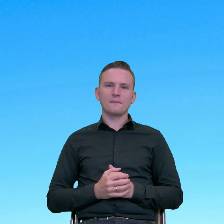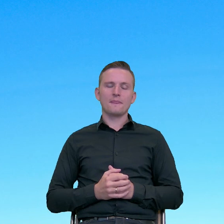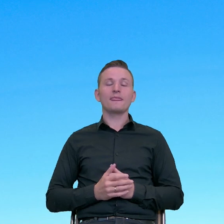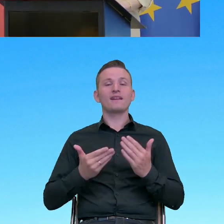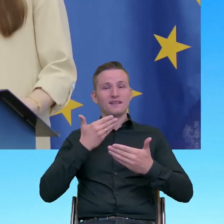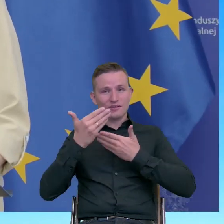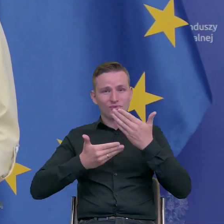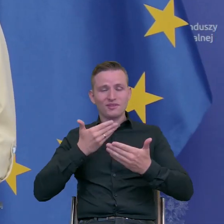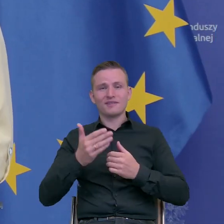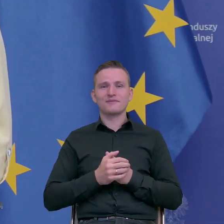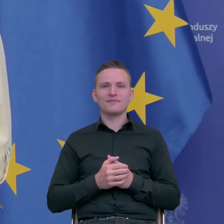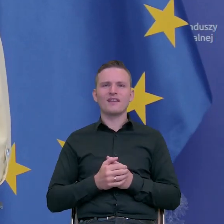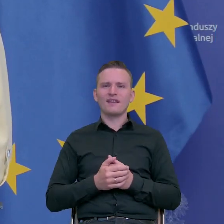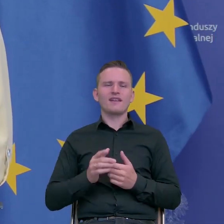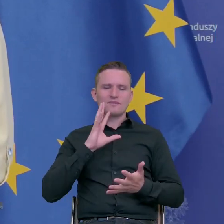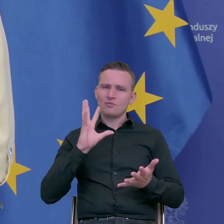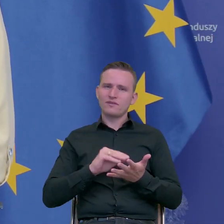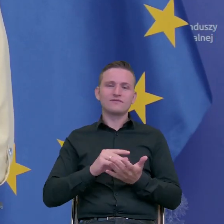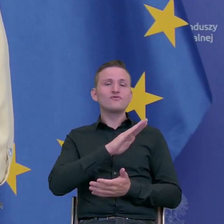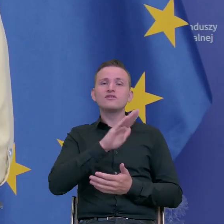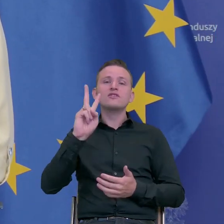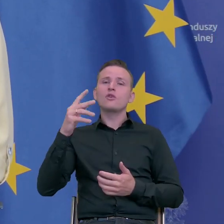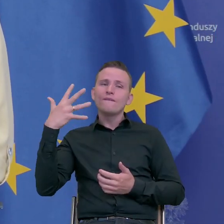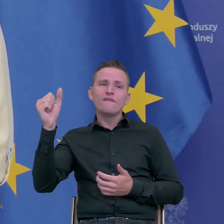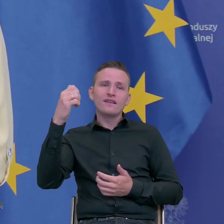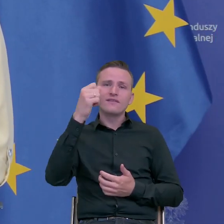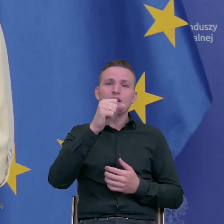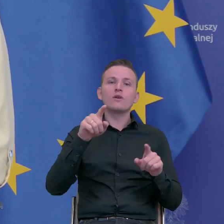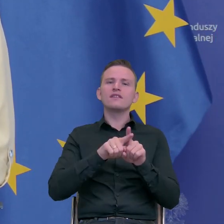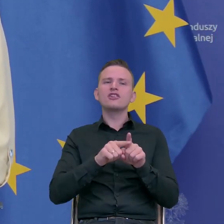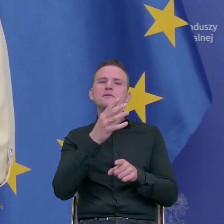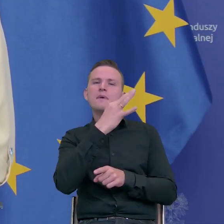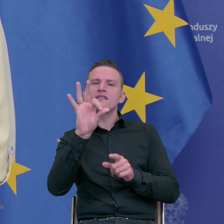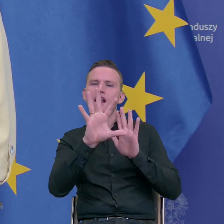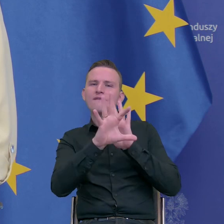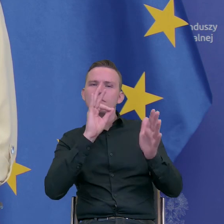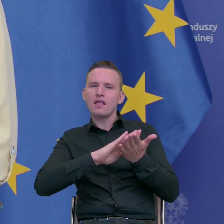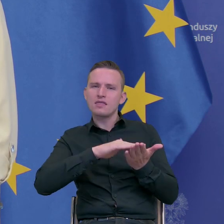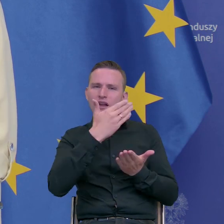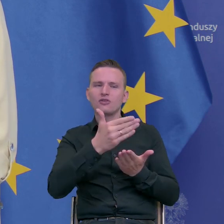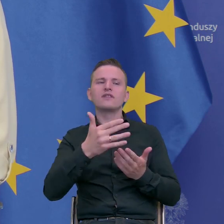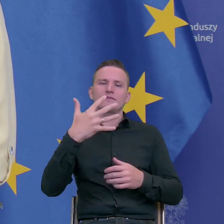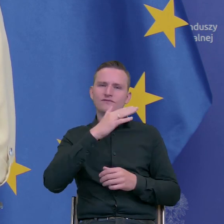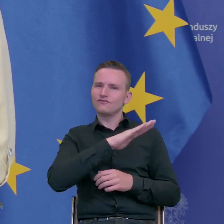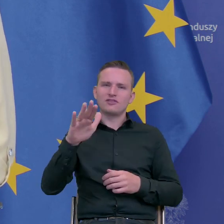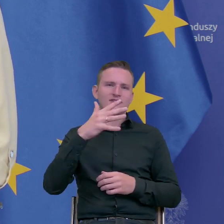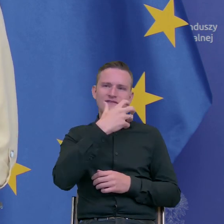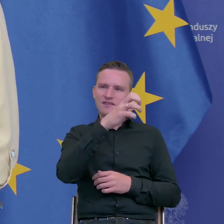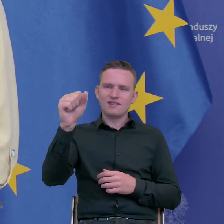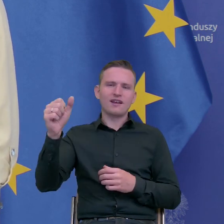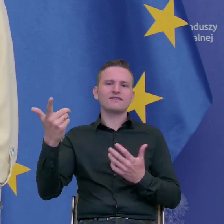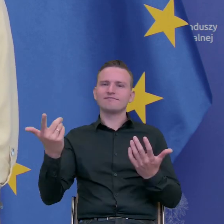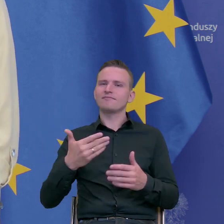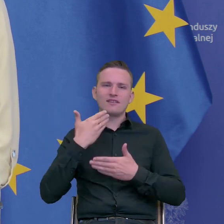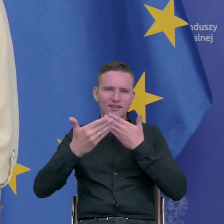Gratulujemy. Gratulujemy raz jeszcze wszystkim zwycięskim zespołom oraz zespołom, które zostały wyróżnione. Jeszcze raz z tego miejsca serdecznie